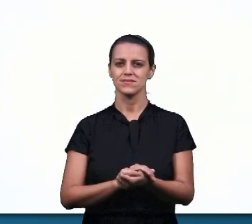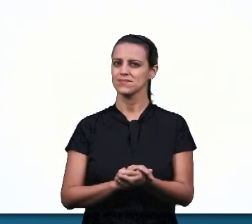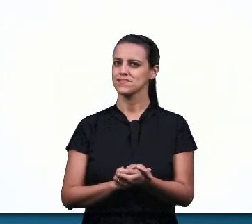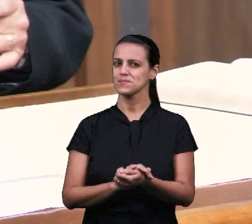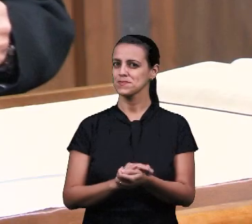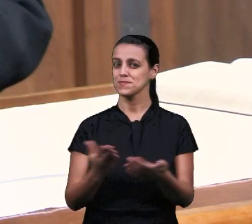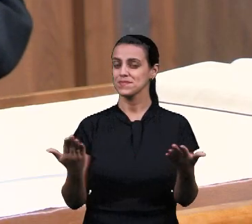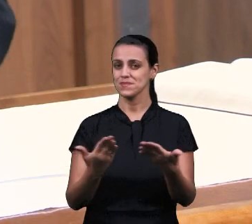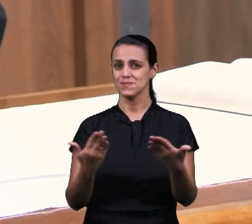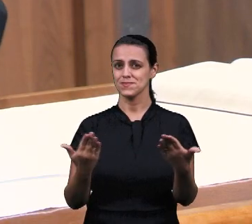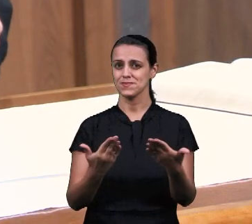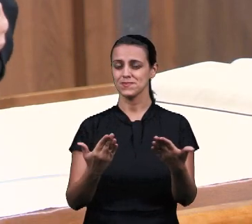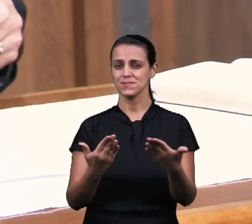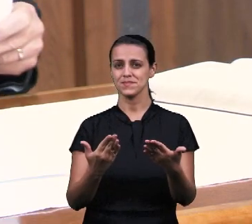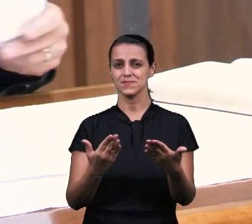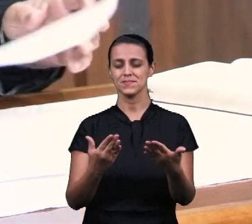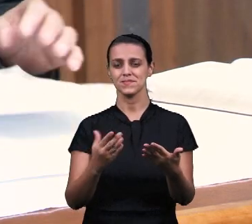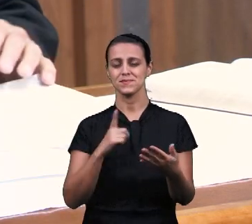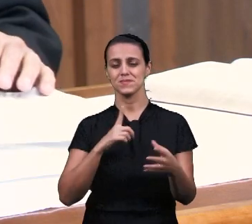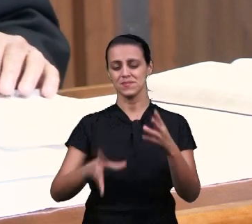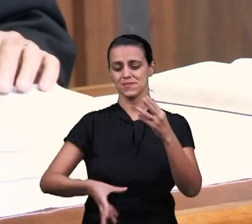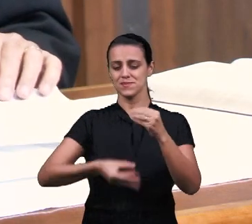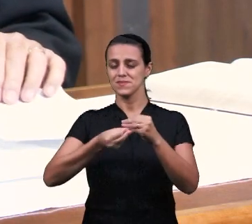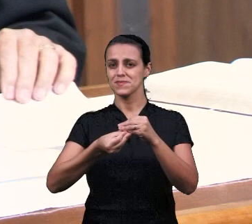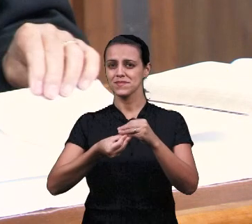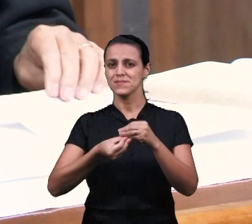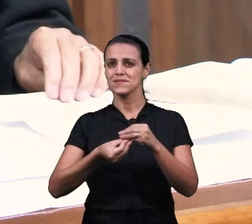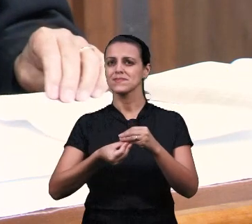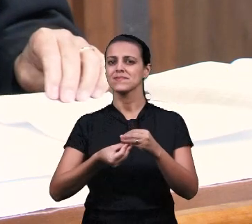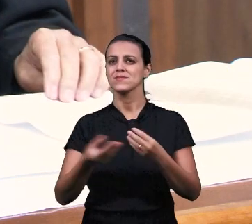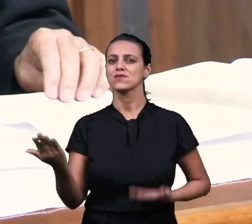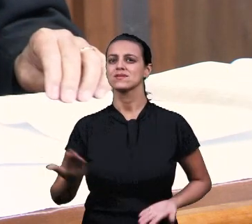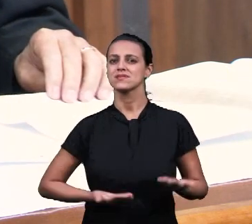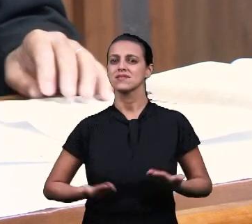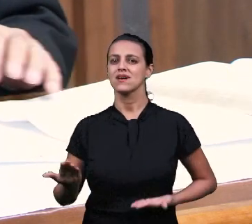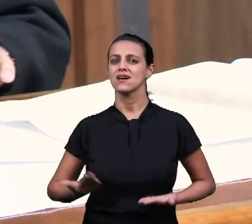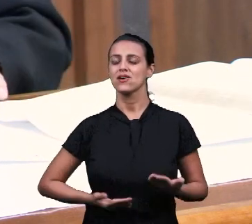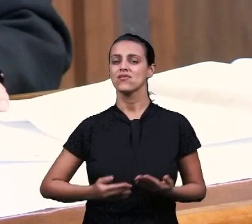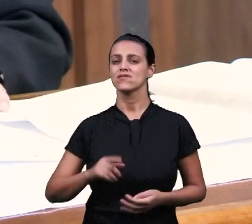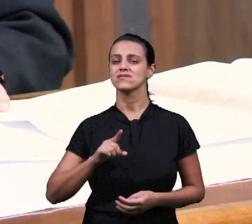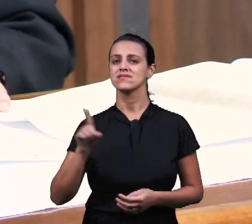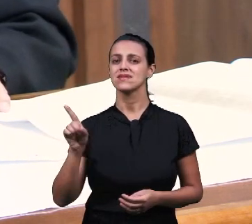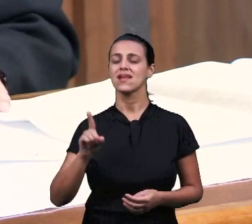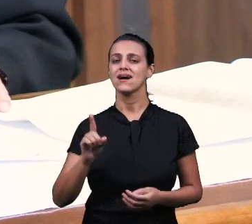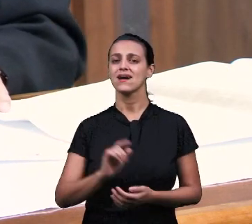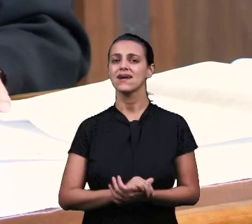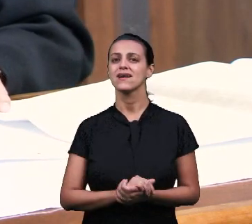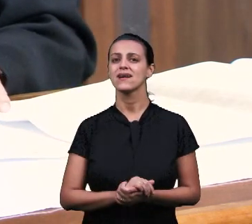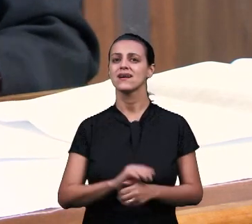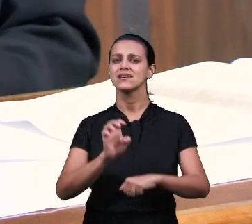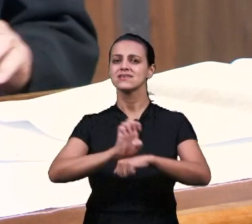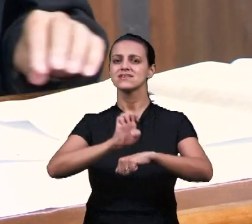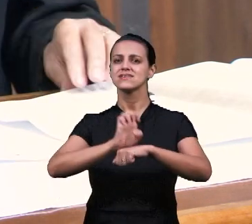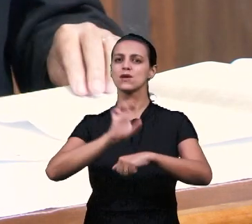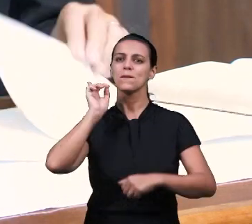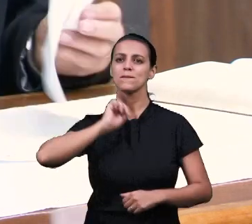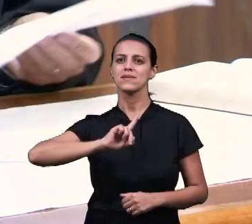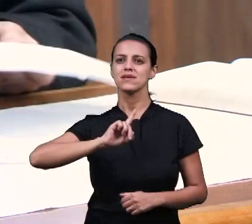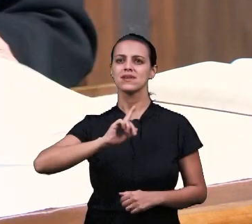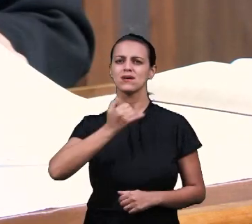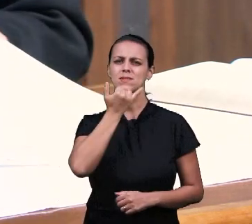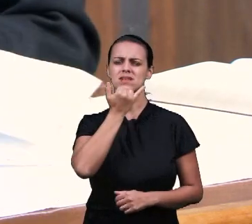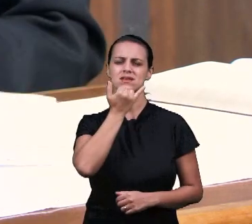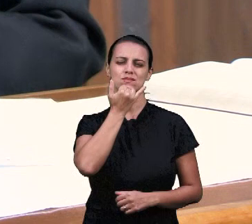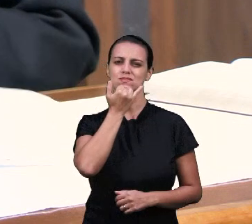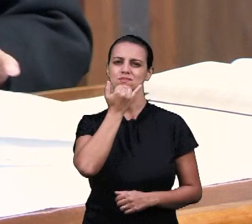ce résumé fait par nos frères. Tout d'abord, nous allons dans l'état de Minas Gerais. Pardon,